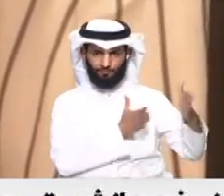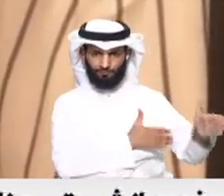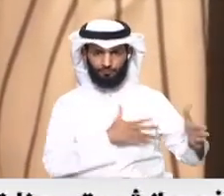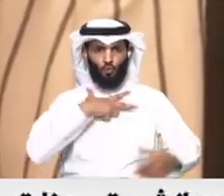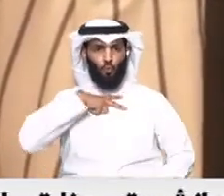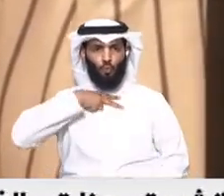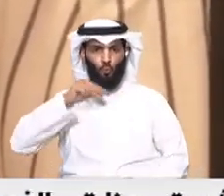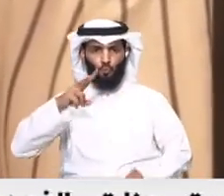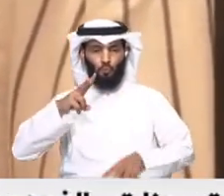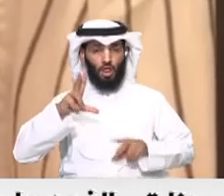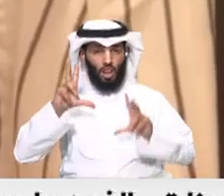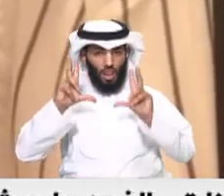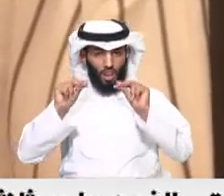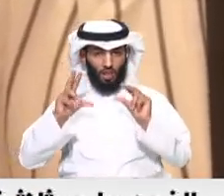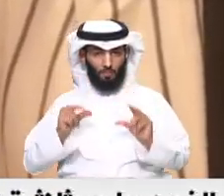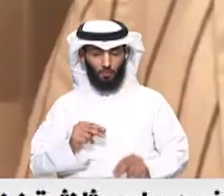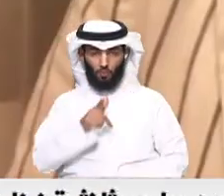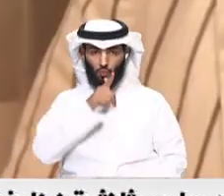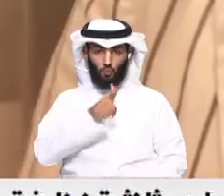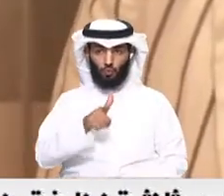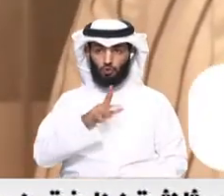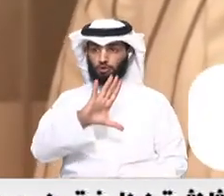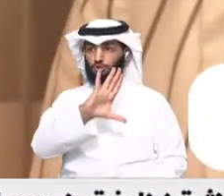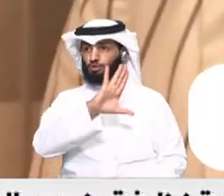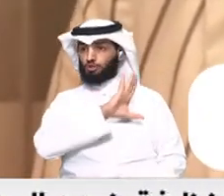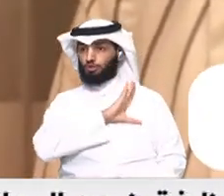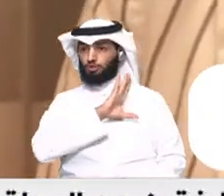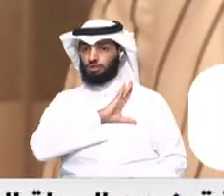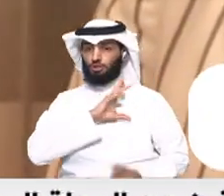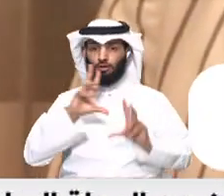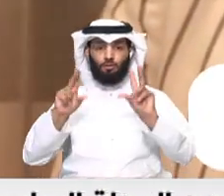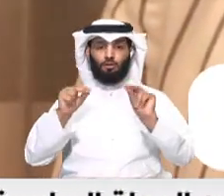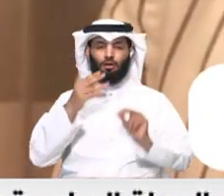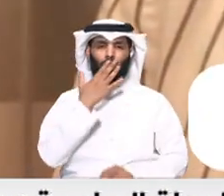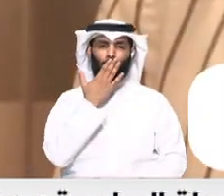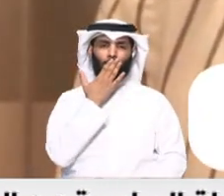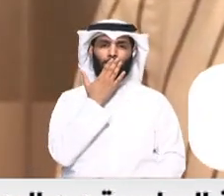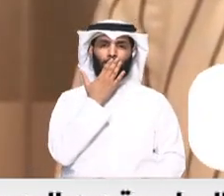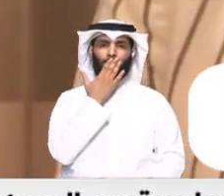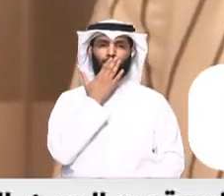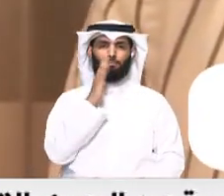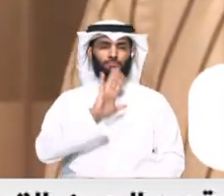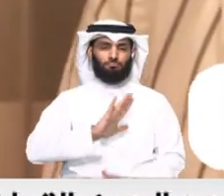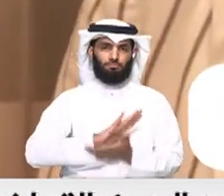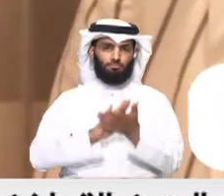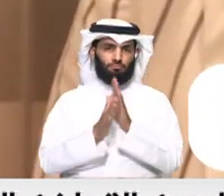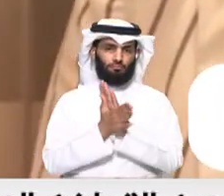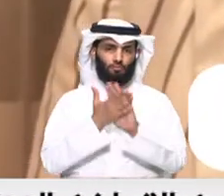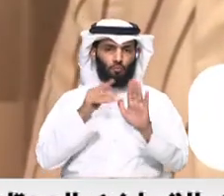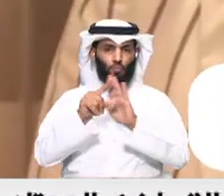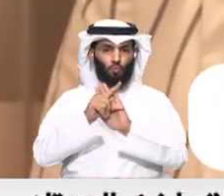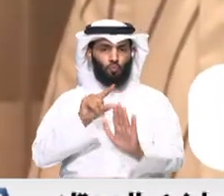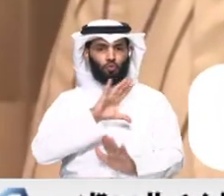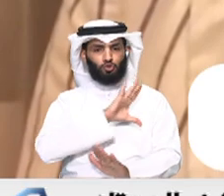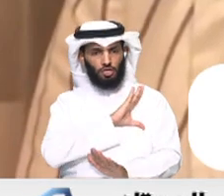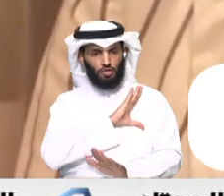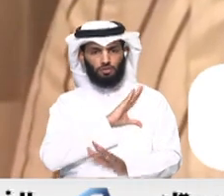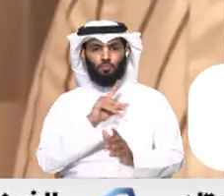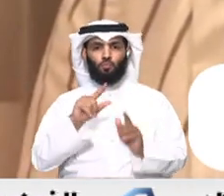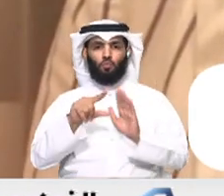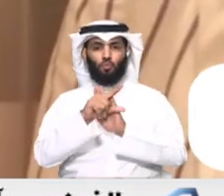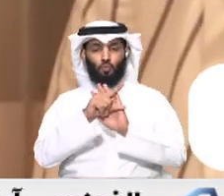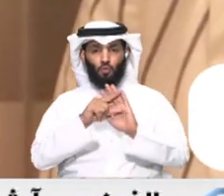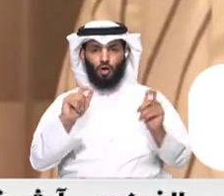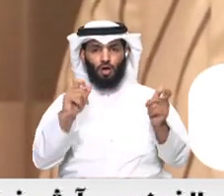على الصعيد العسكري، لم تتطرق الحكومة اللبنانية لأي شيء حتى اللحظة، رغم أن كان